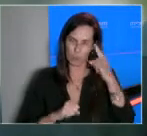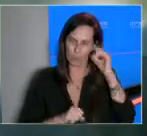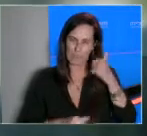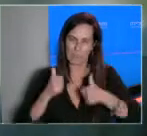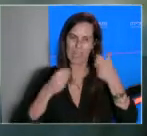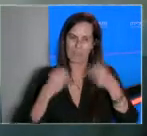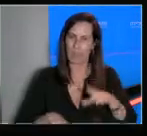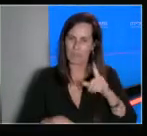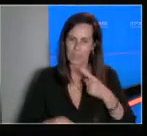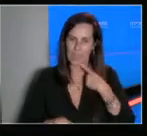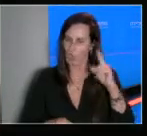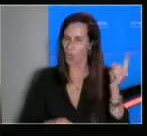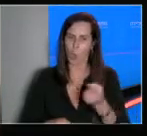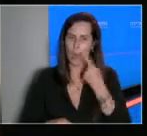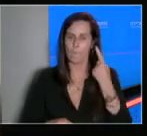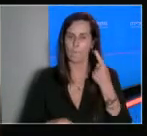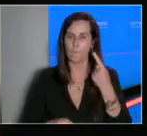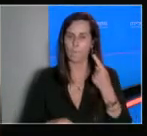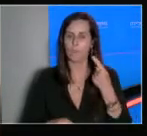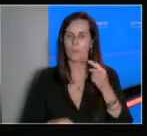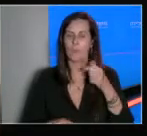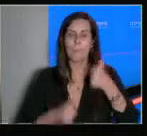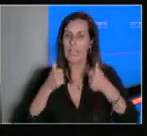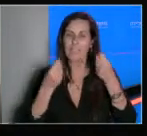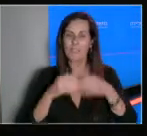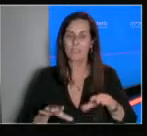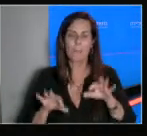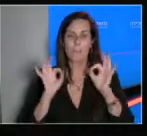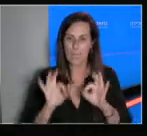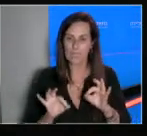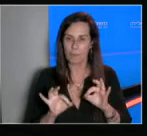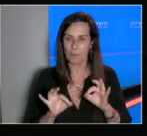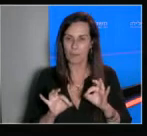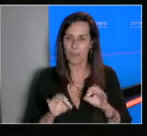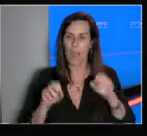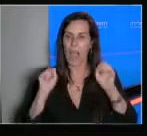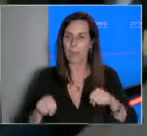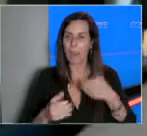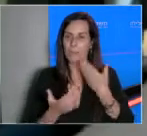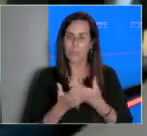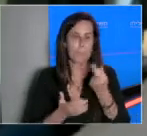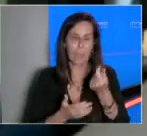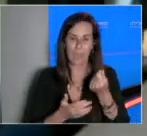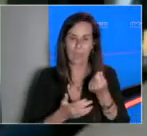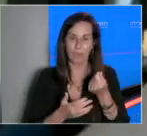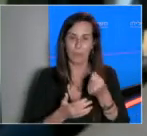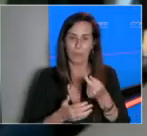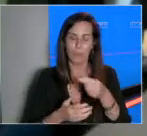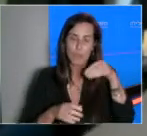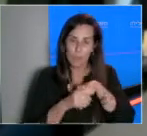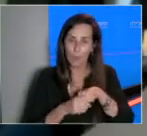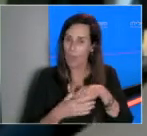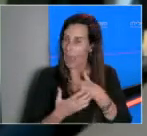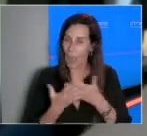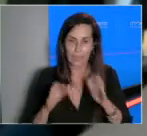זה מכרז הפסד, אבל אני אגיד לצופים שלנו בבית, שמכרז הפסד זה בעצם כשהקבלן מציע מחיר, שבתוכו